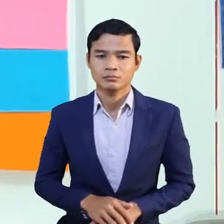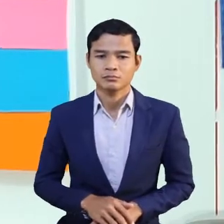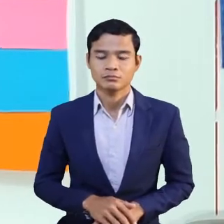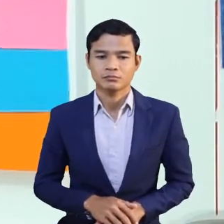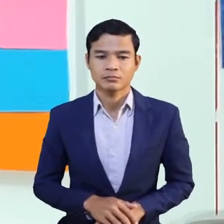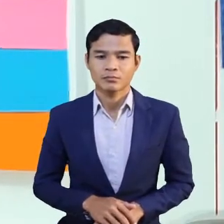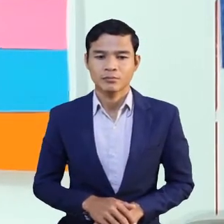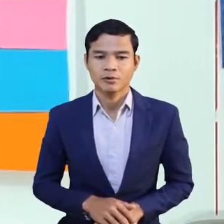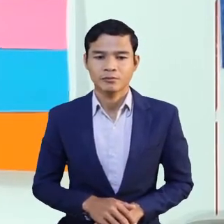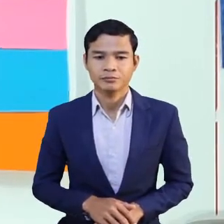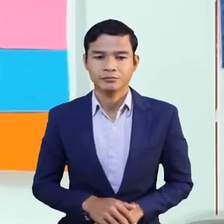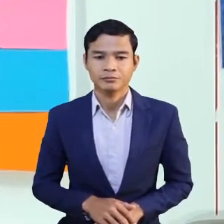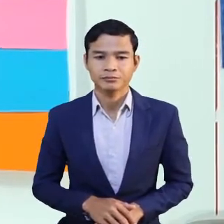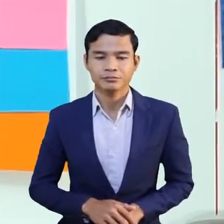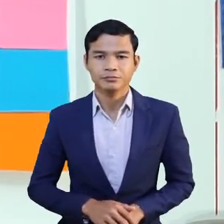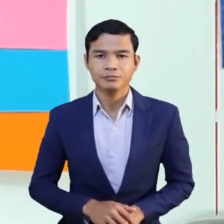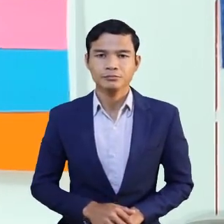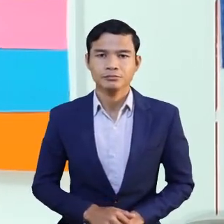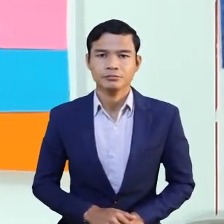កូន